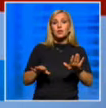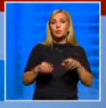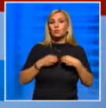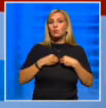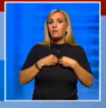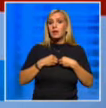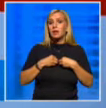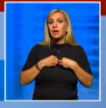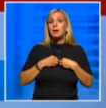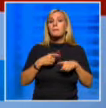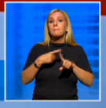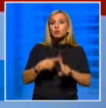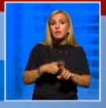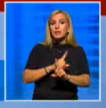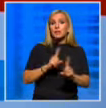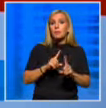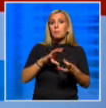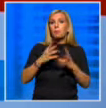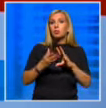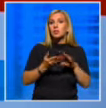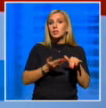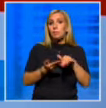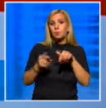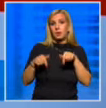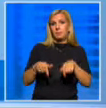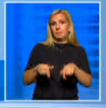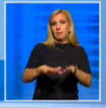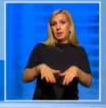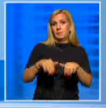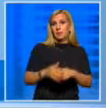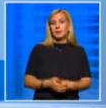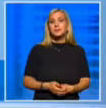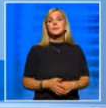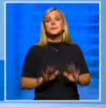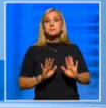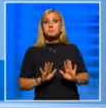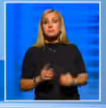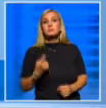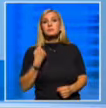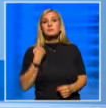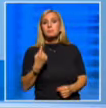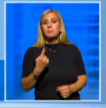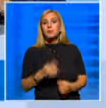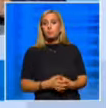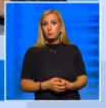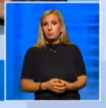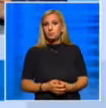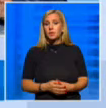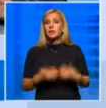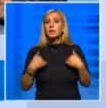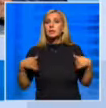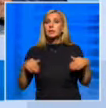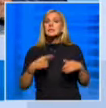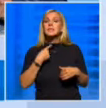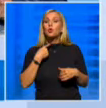нямате политическа подкрепа в парламента, тази, която ви е нужна. Така, първо, да всъщност не говорим, ние загубихме... Не, ние